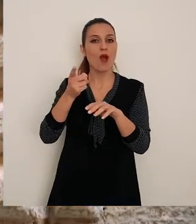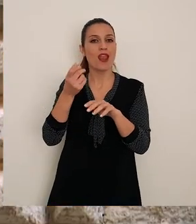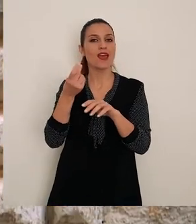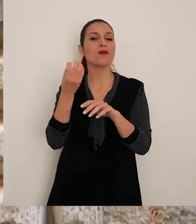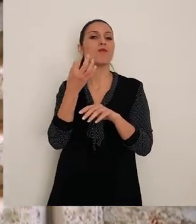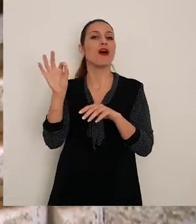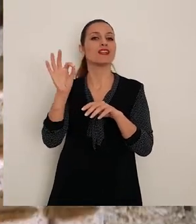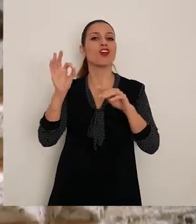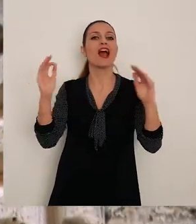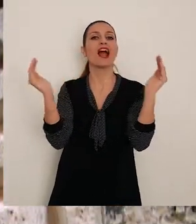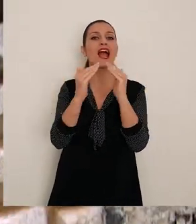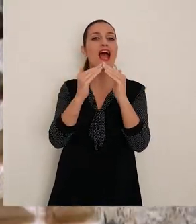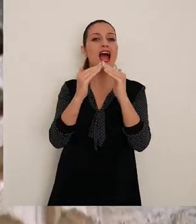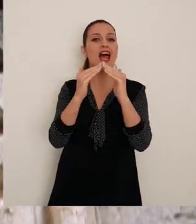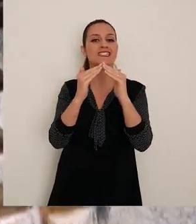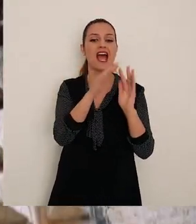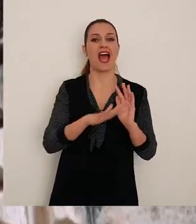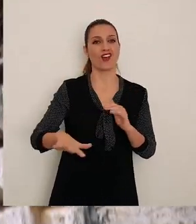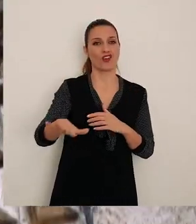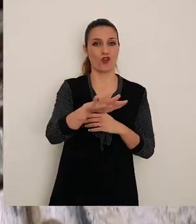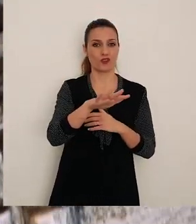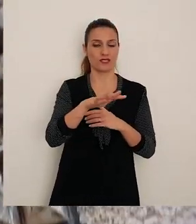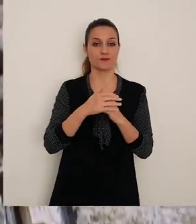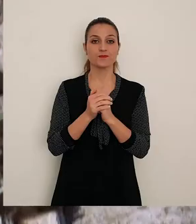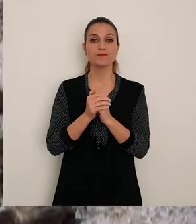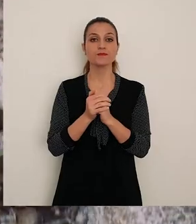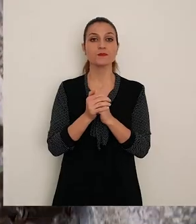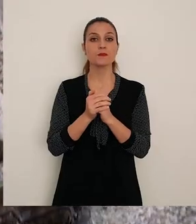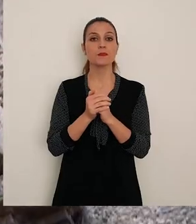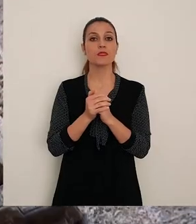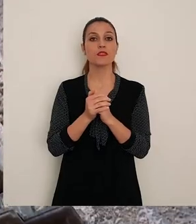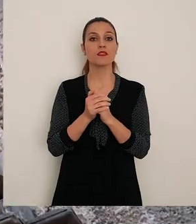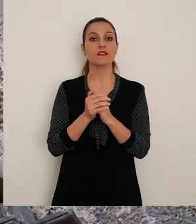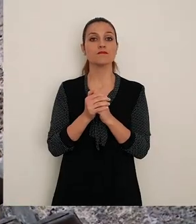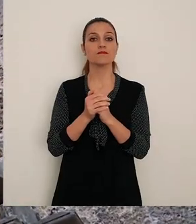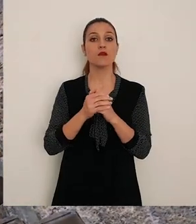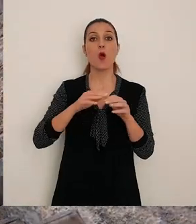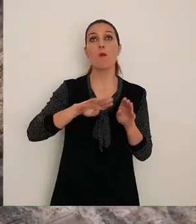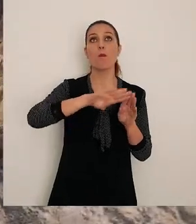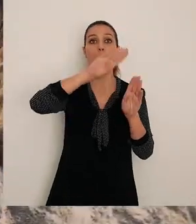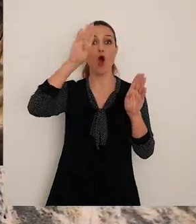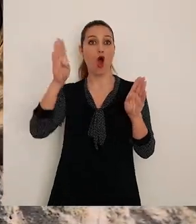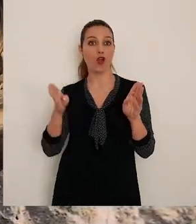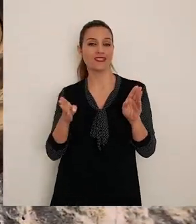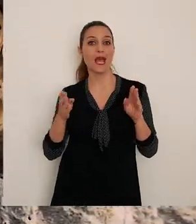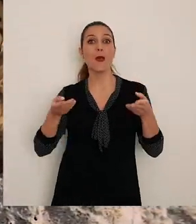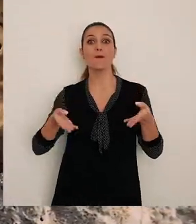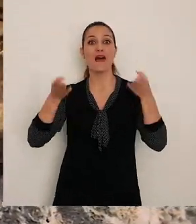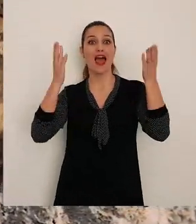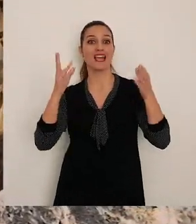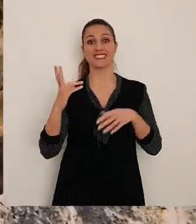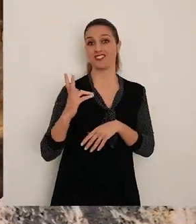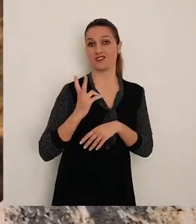In un contesto di armoniosa integrazione architettonica, la maestosità e la fantasia dei portoni dei palazzi gentilizi fanno da sfondo